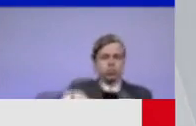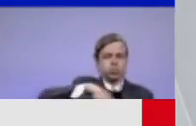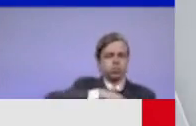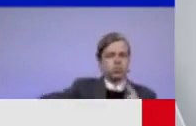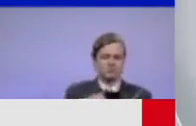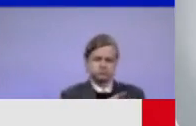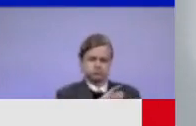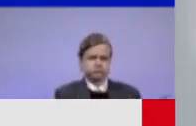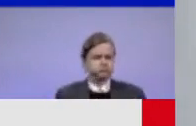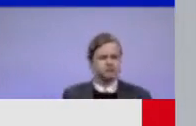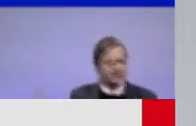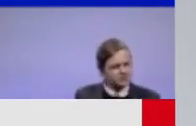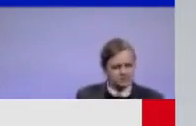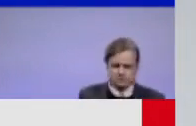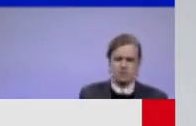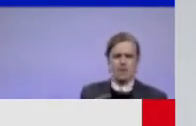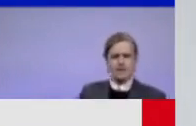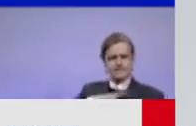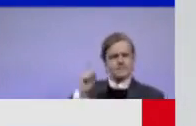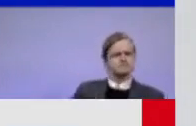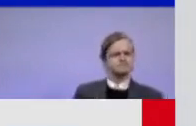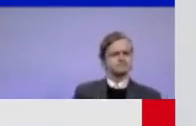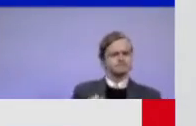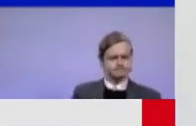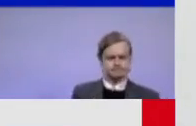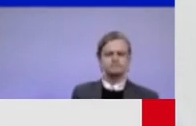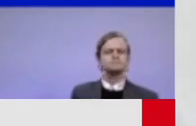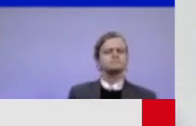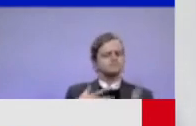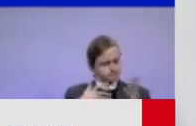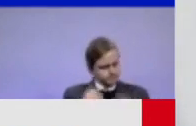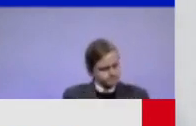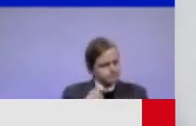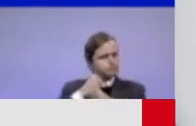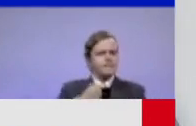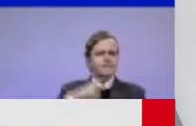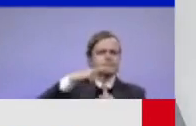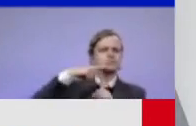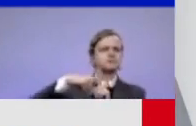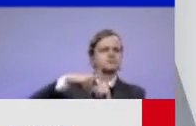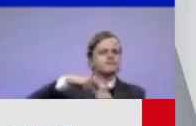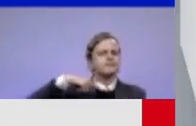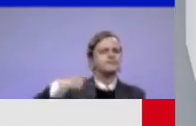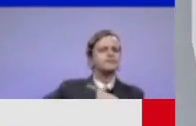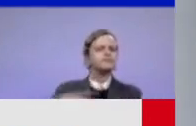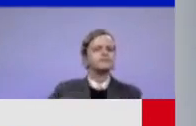dezinformarea. Pentru acest lucru trebuie să dăm dovadă de fermitate și să fim